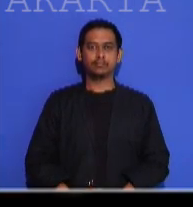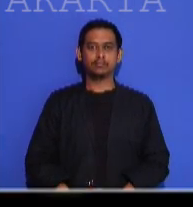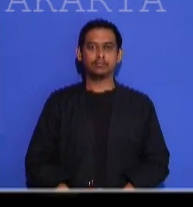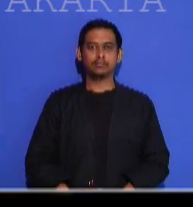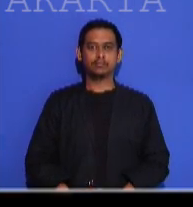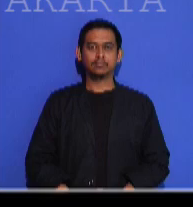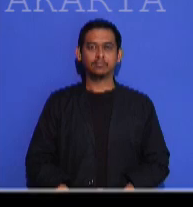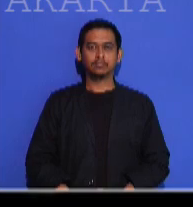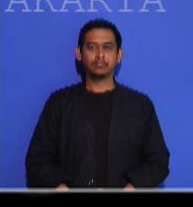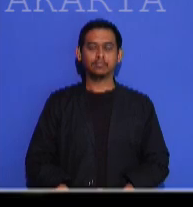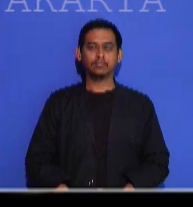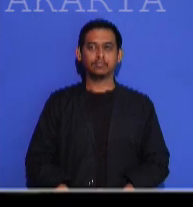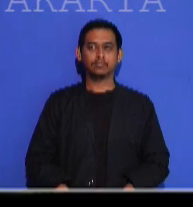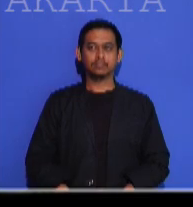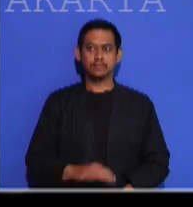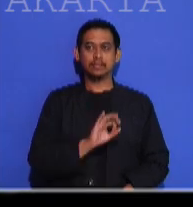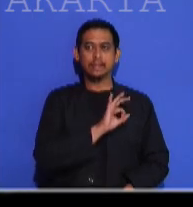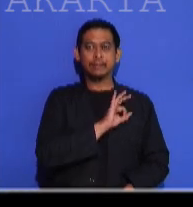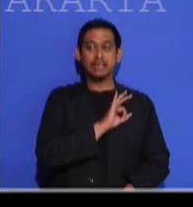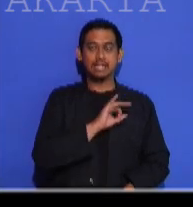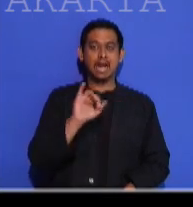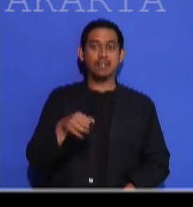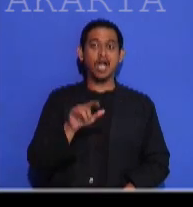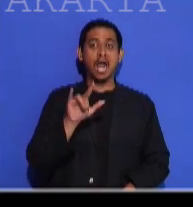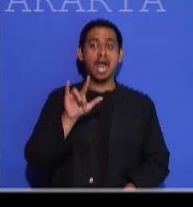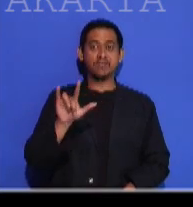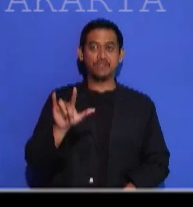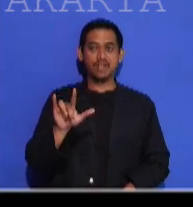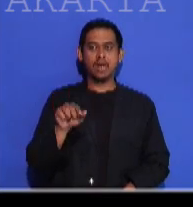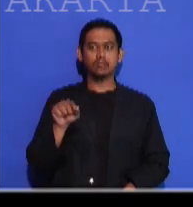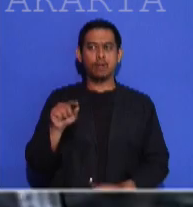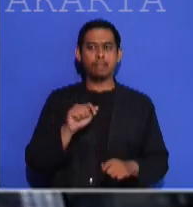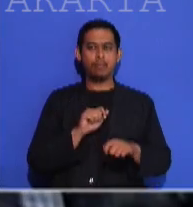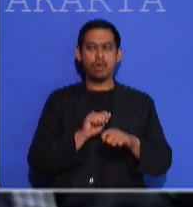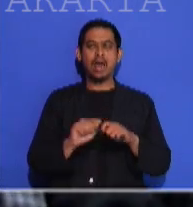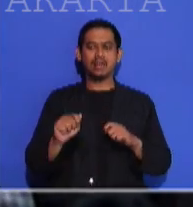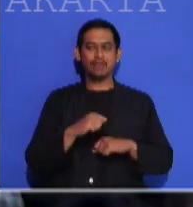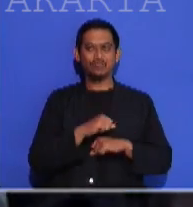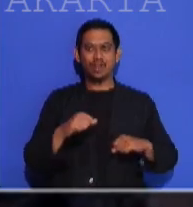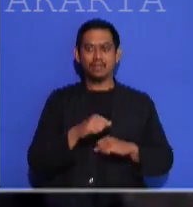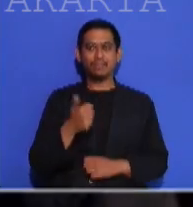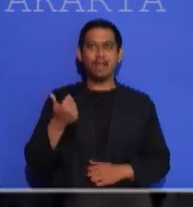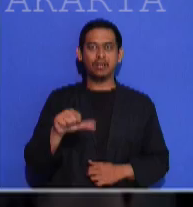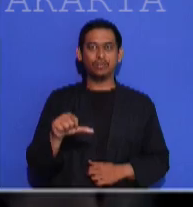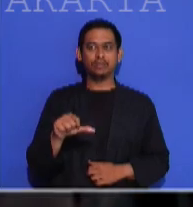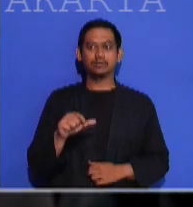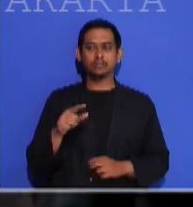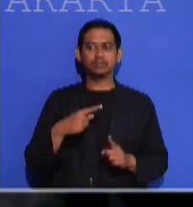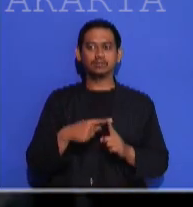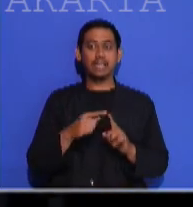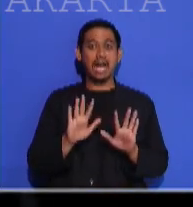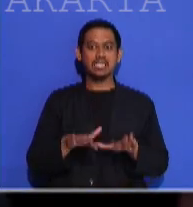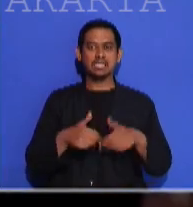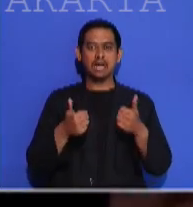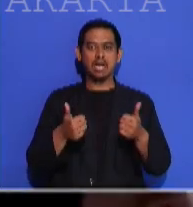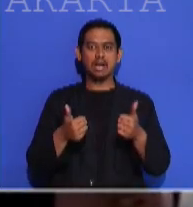rumah Presiden Joko widoto mengatakan selain mencetak atlet terbaik bangsa Pon melahirkan lebih banyak atlet pemecah